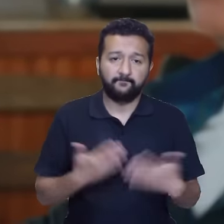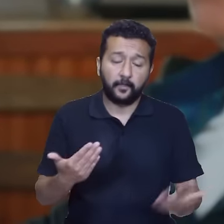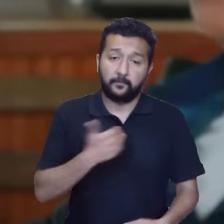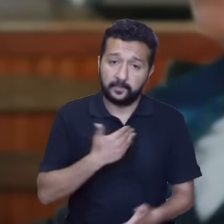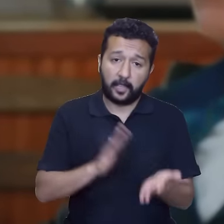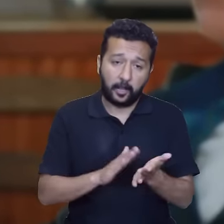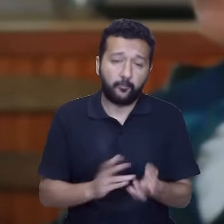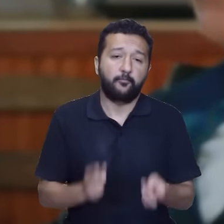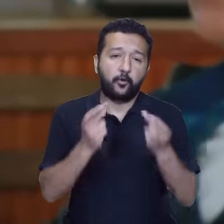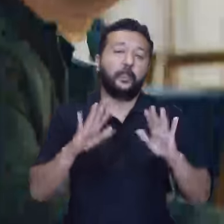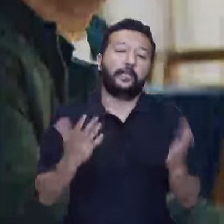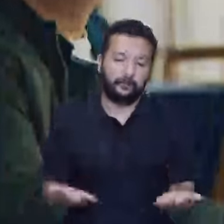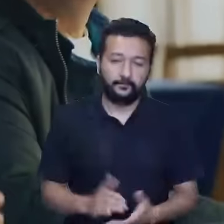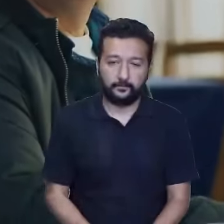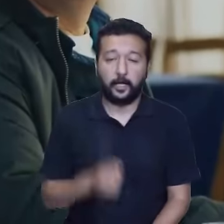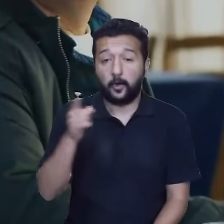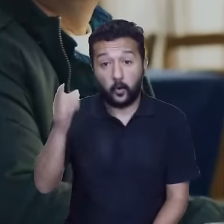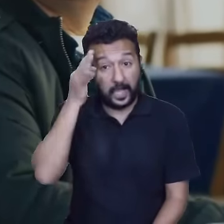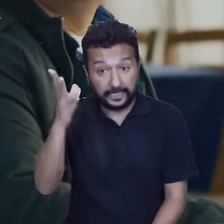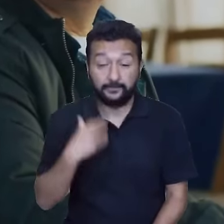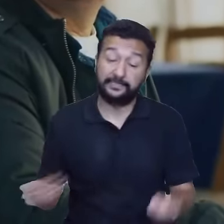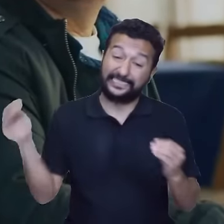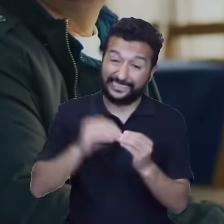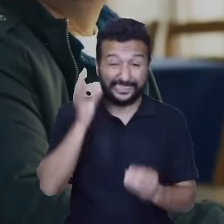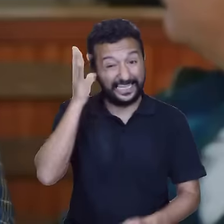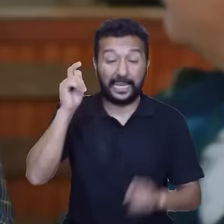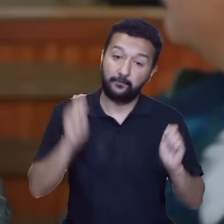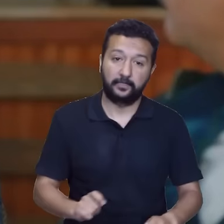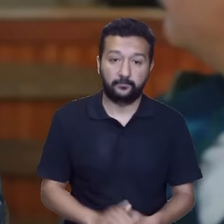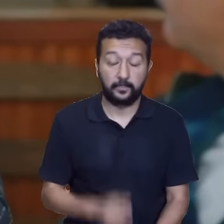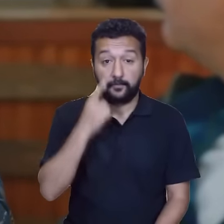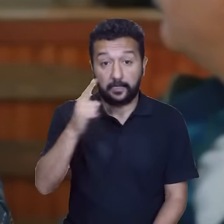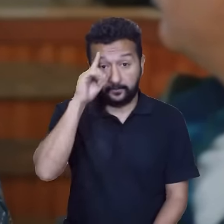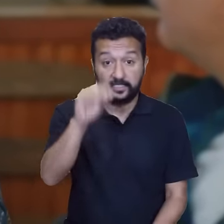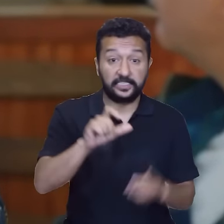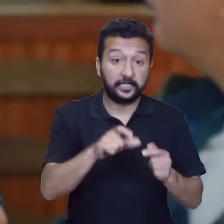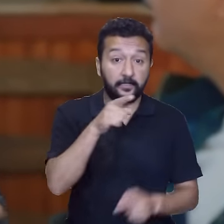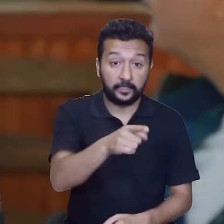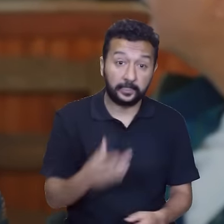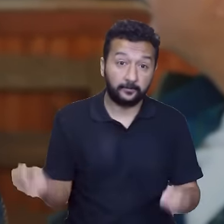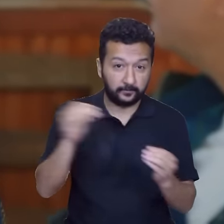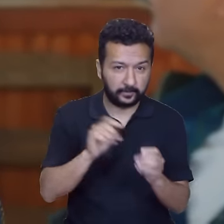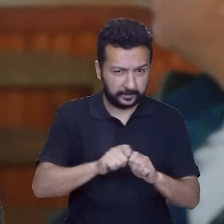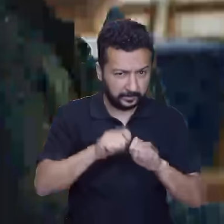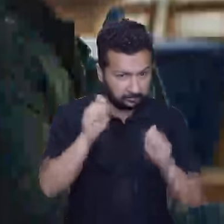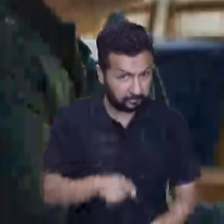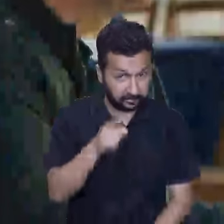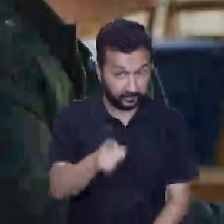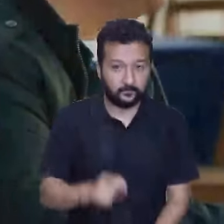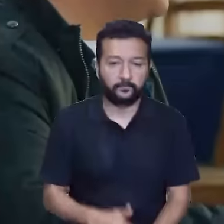Canım bizim de elimiz armut toplamıyor ya. O deliyse ben ondan daha deliyim. Bana bak Şener, kalkabilir misin bu işin